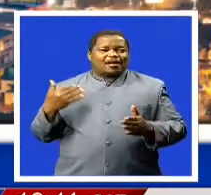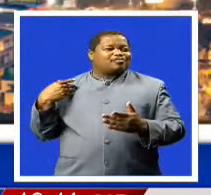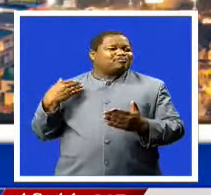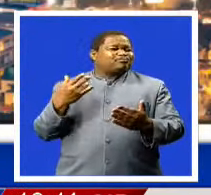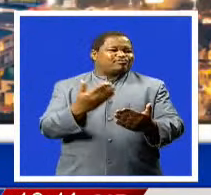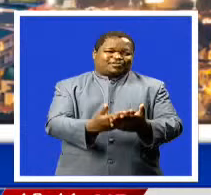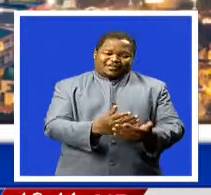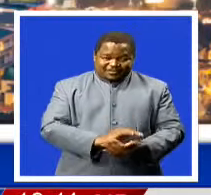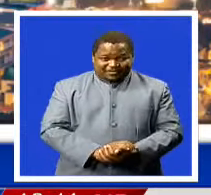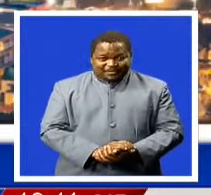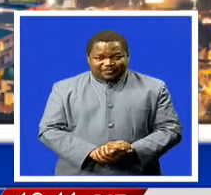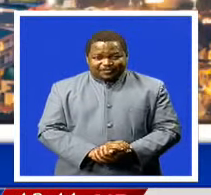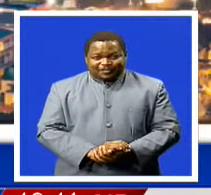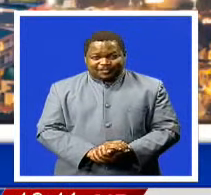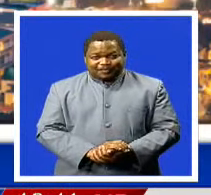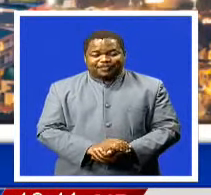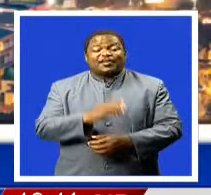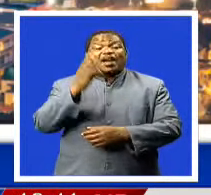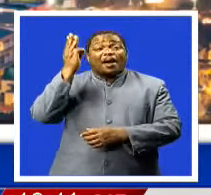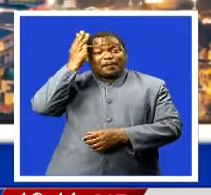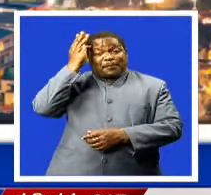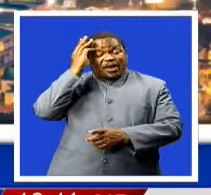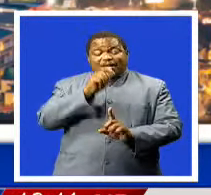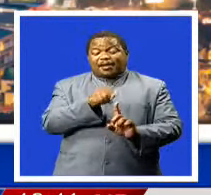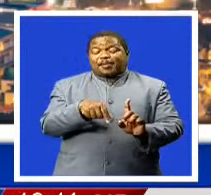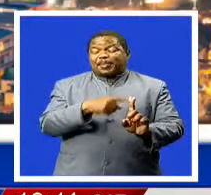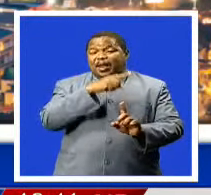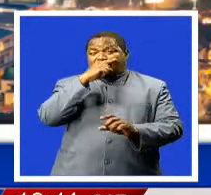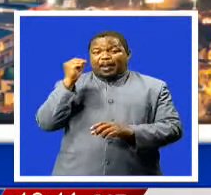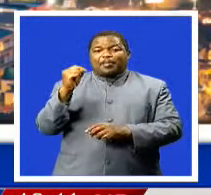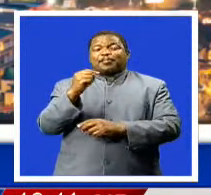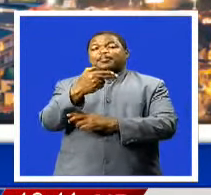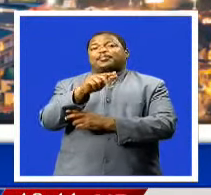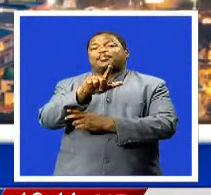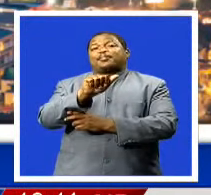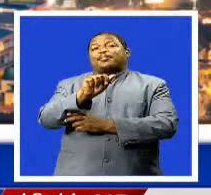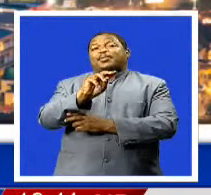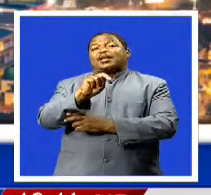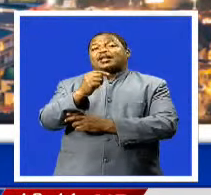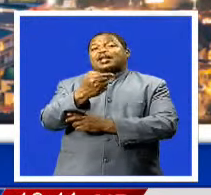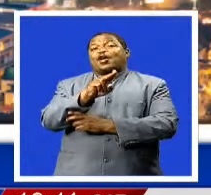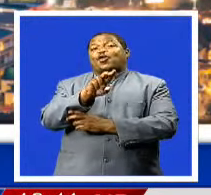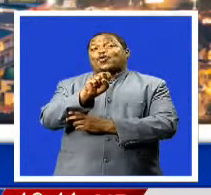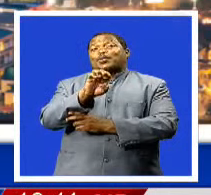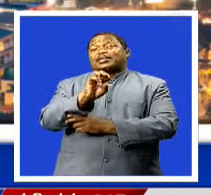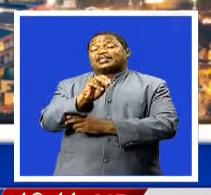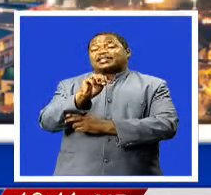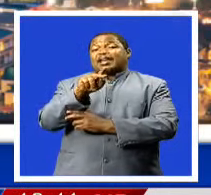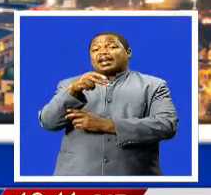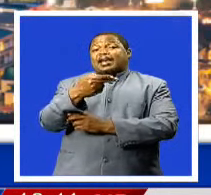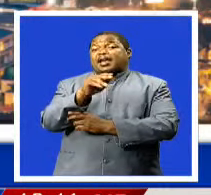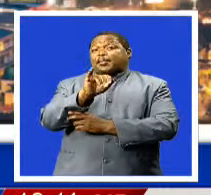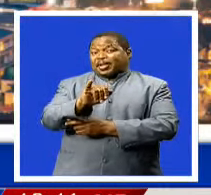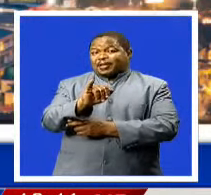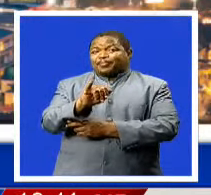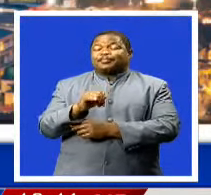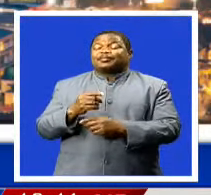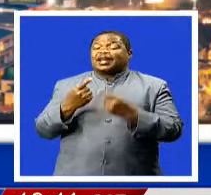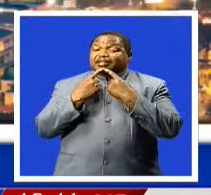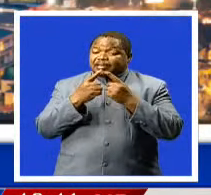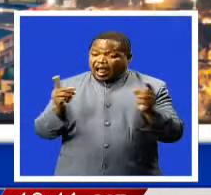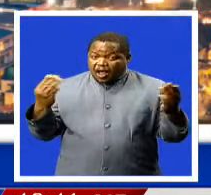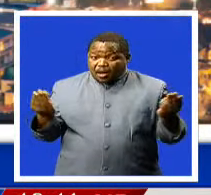umfana nkosi ihlangisemphi sewunxuse eTindzathele ukuthi tibotfola tiphindze tikhulume emaciniso uma